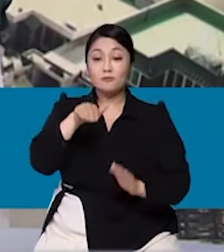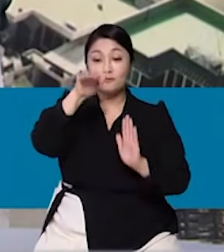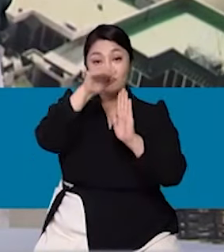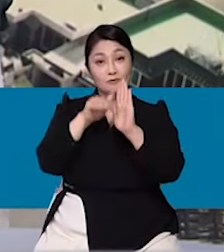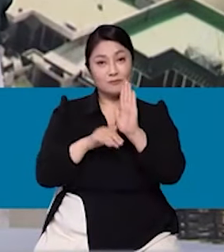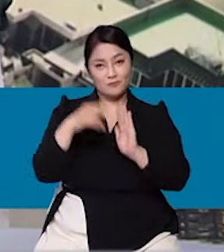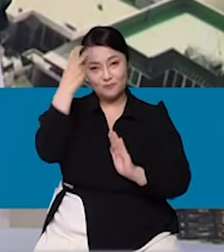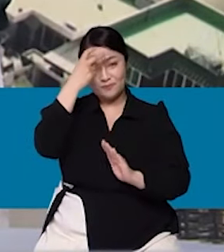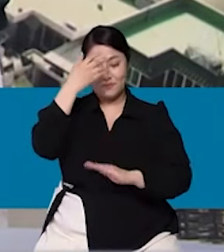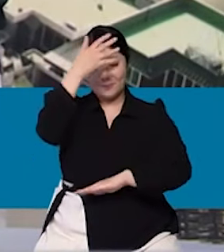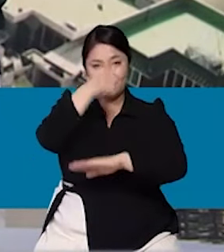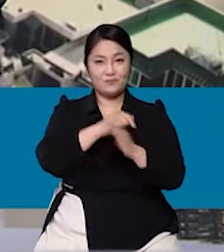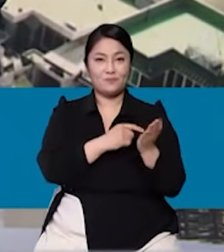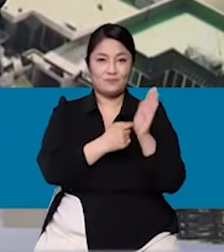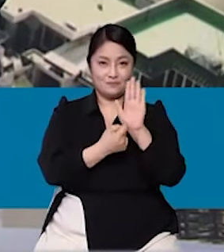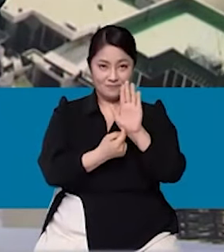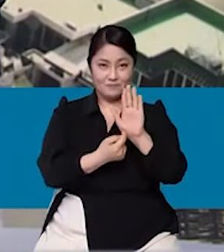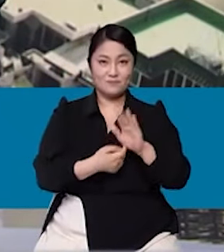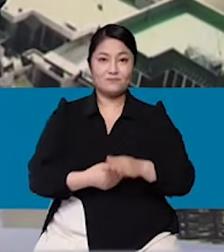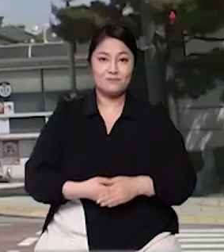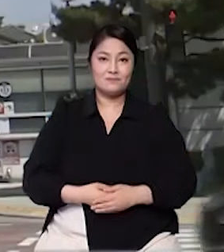고우리 기자가 전해드립니다